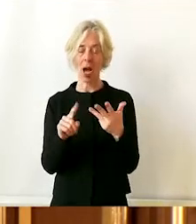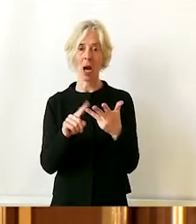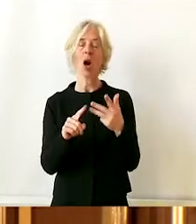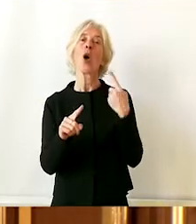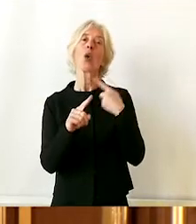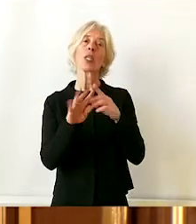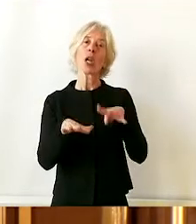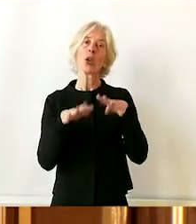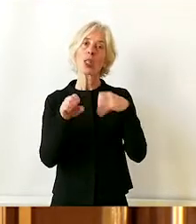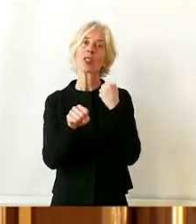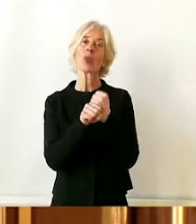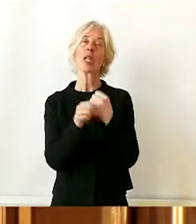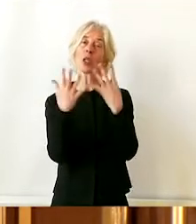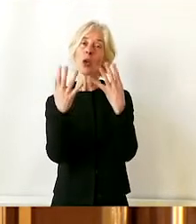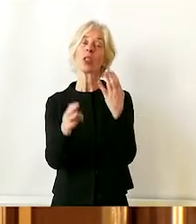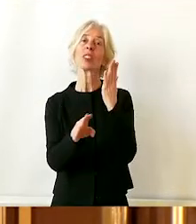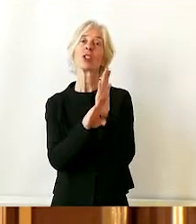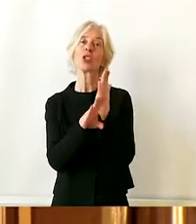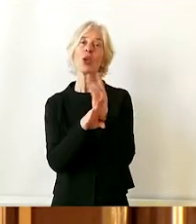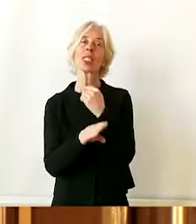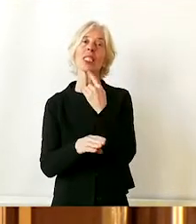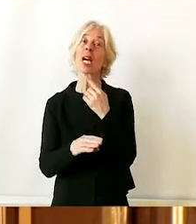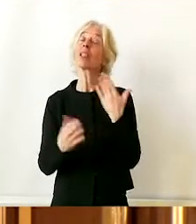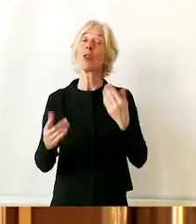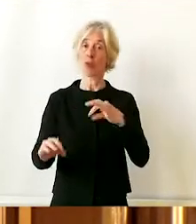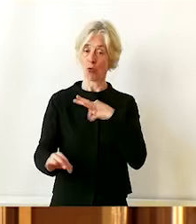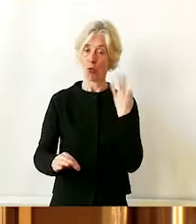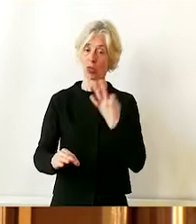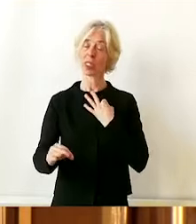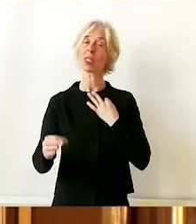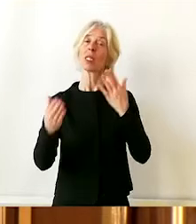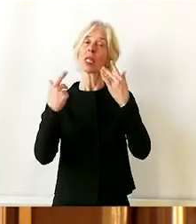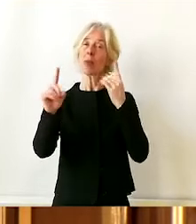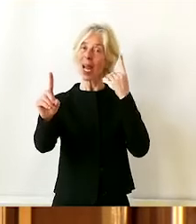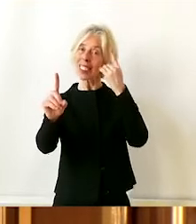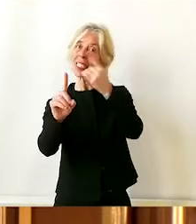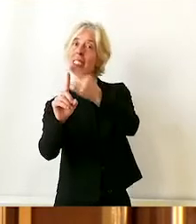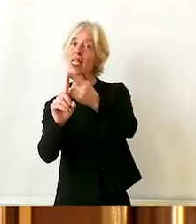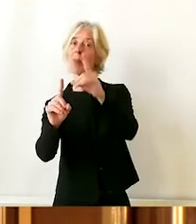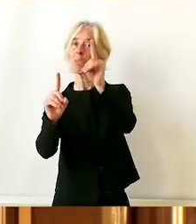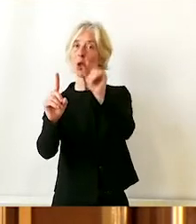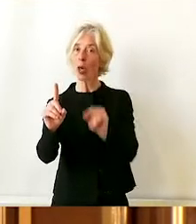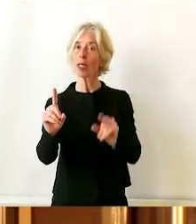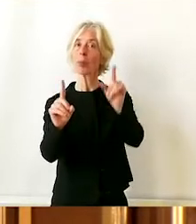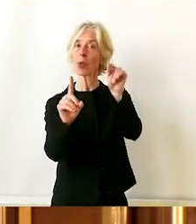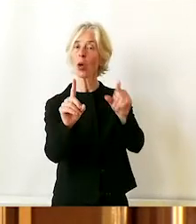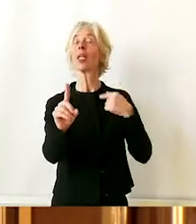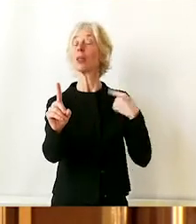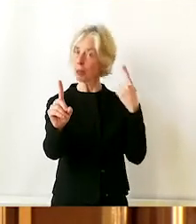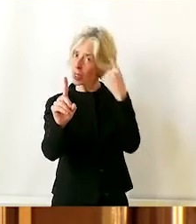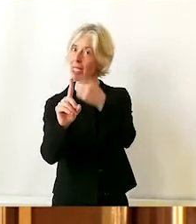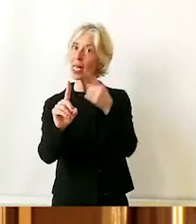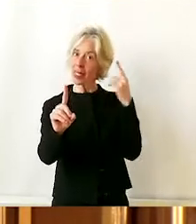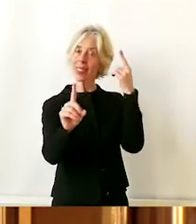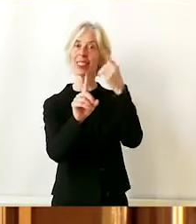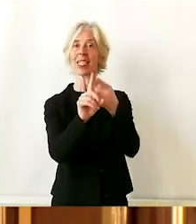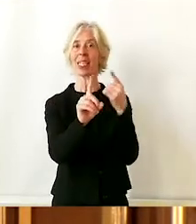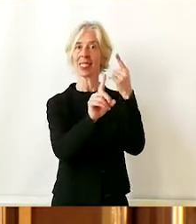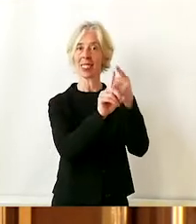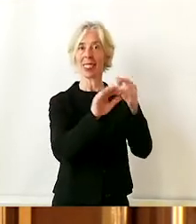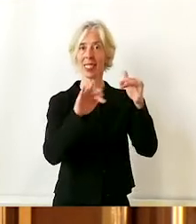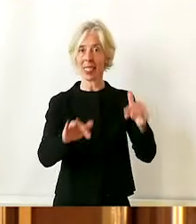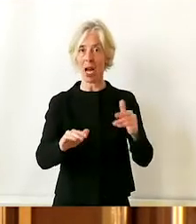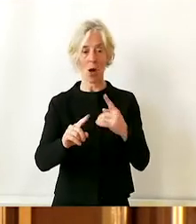bei neueren Entwicklungen immer wieder Gedanken darüber gemacht, wie wir dieses Thema Schutz des Klimas auch in unsere städtischen